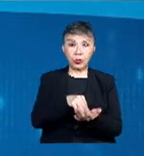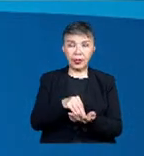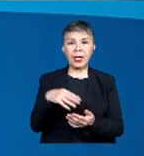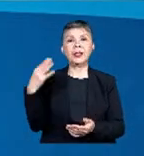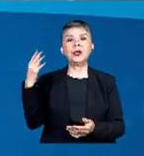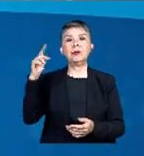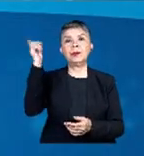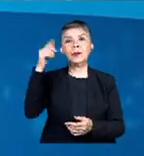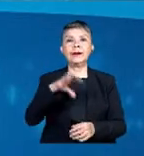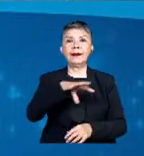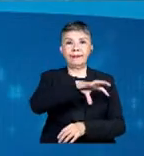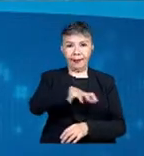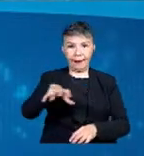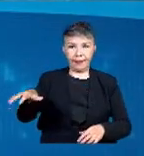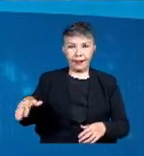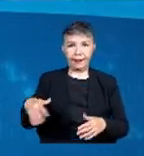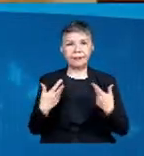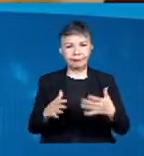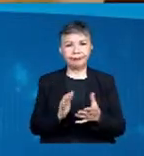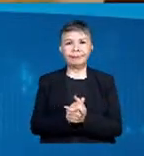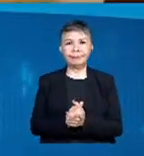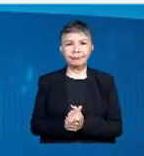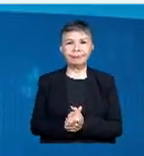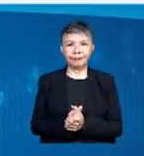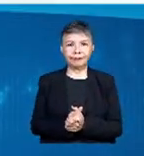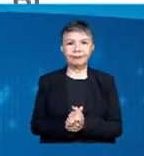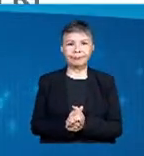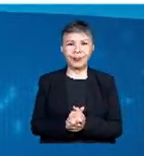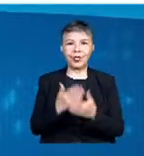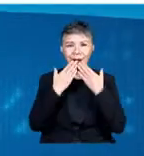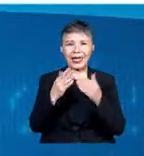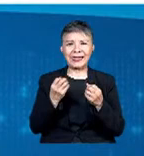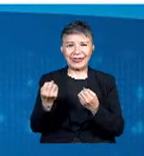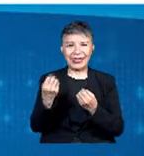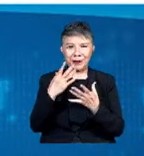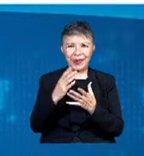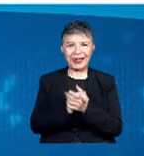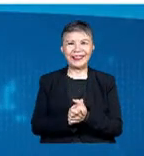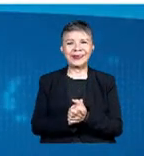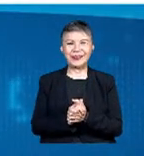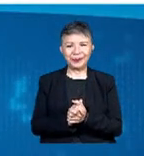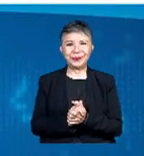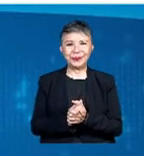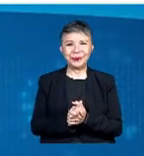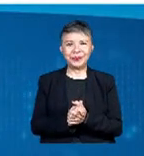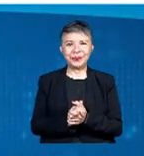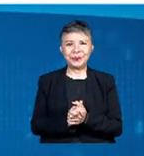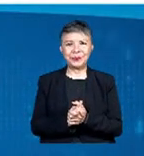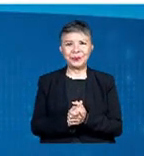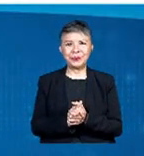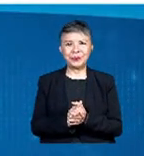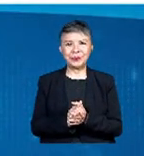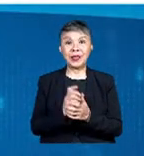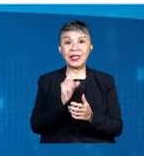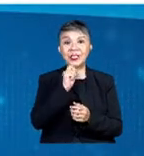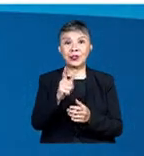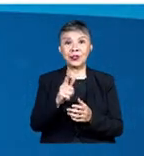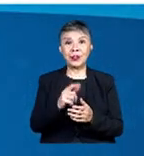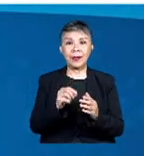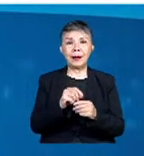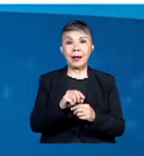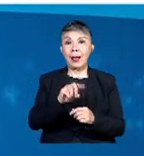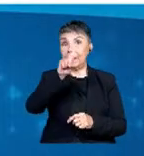daerah. Iya. Baik, terima kasih Mbak Angki untuk jawabannya. Terima kasih juga Pak Menpora untuk jawabannya. Selanjutnya saya akan